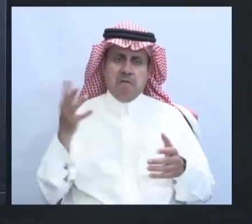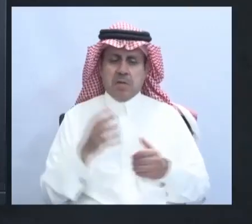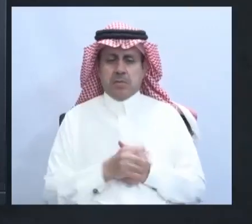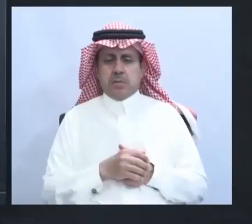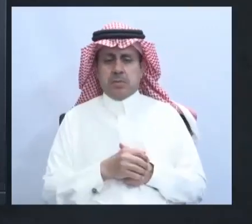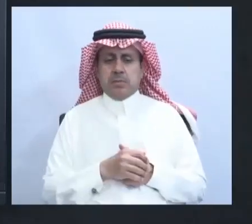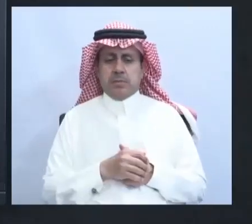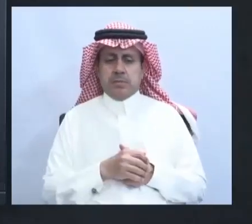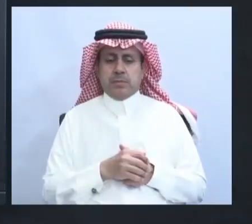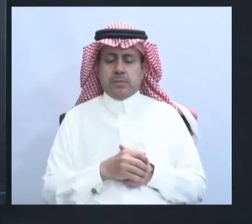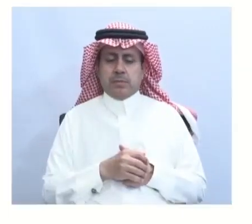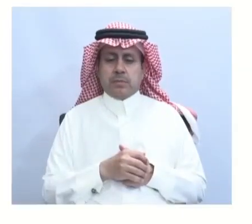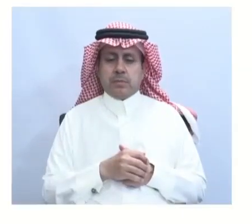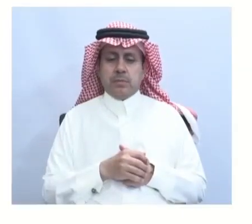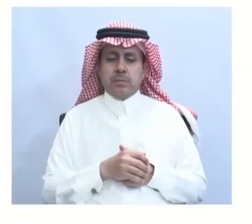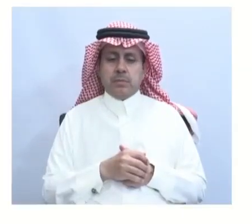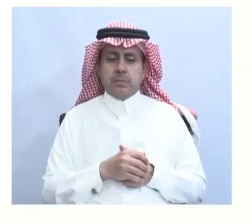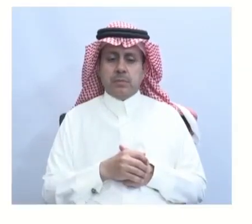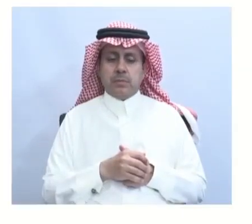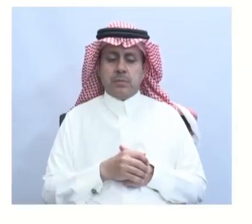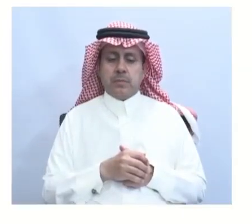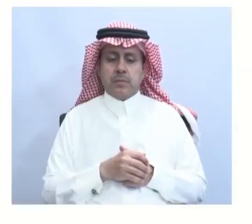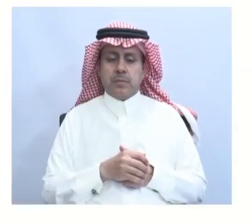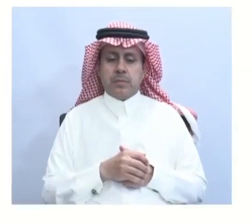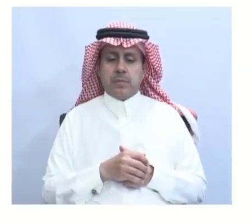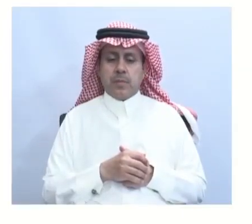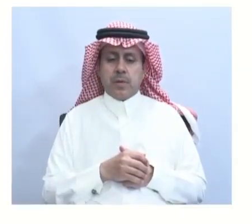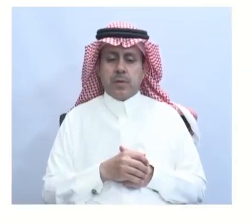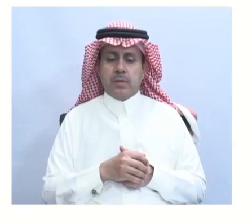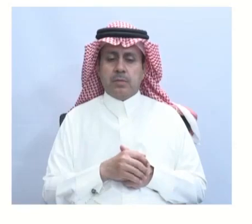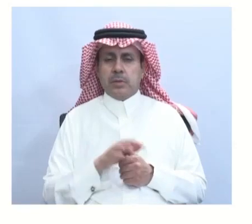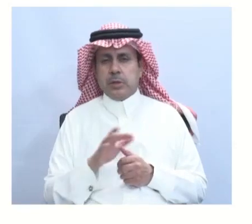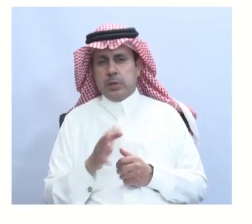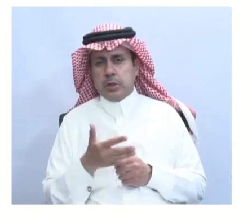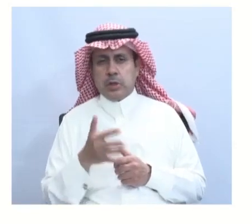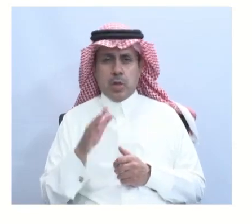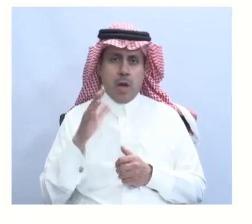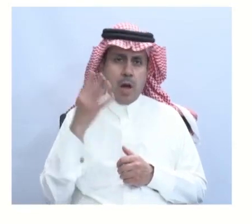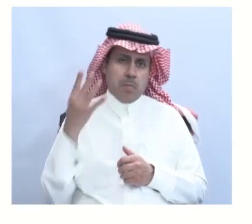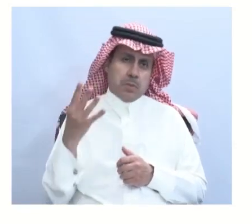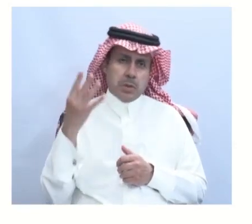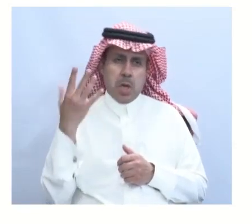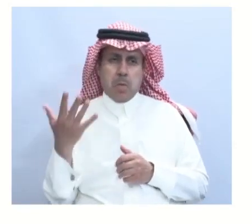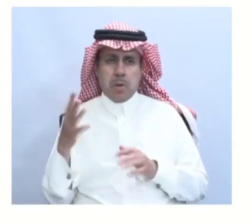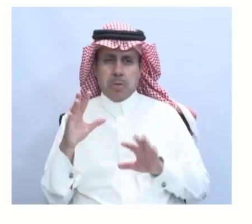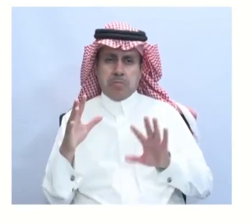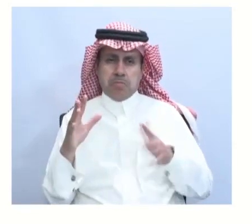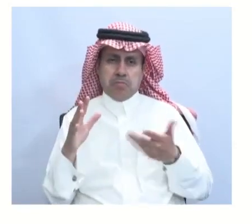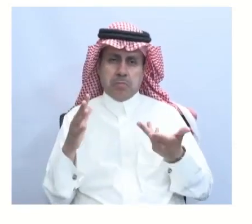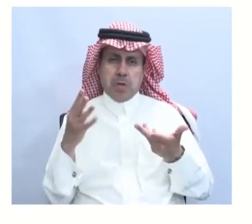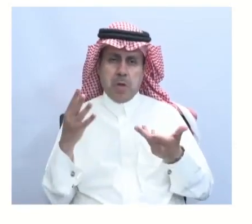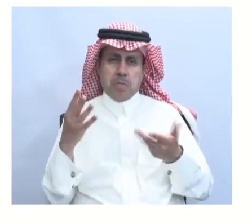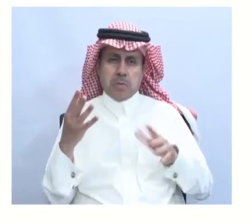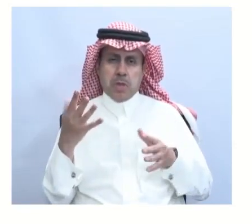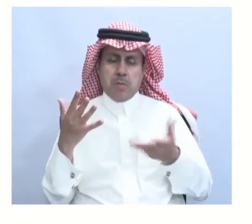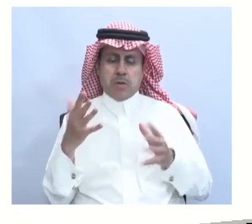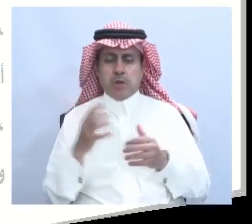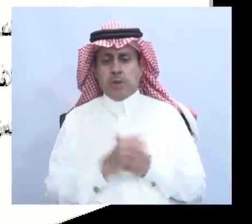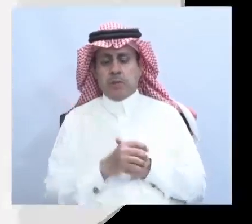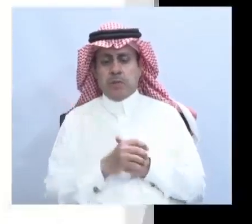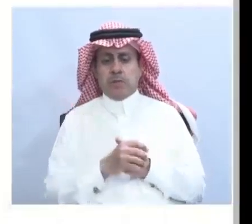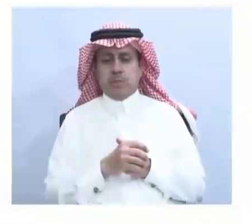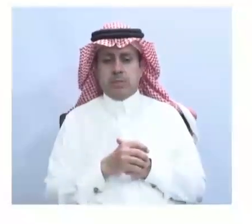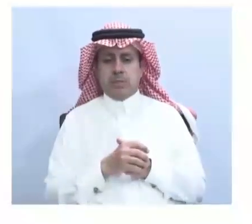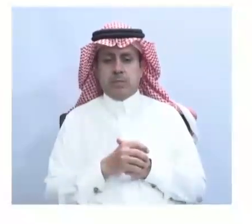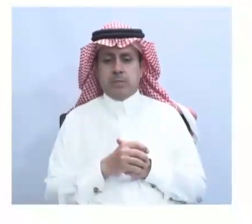لا ادري ارضعت خمسا او اقل من ذلك ونحو ذلك ما يتعلق بالشك في عدد الرضاعات